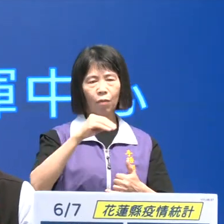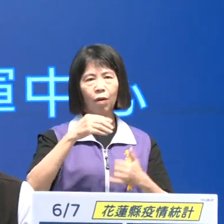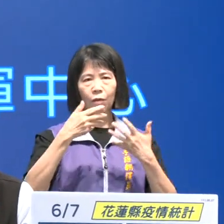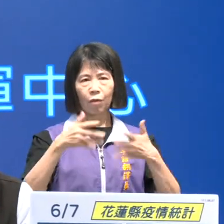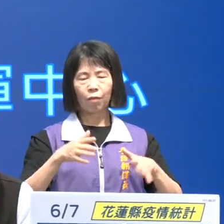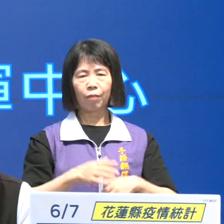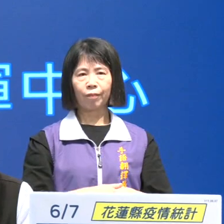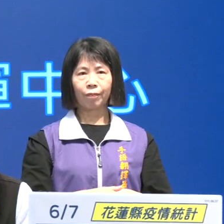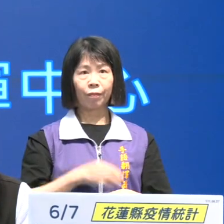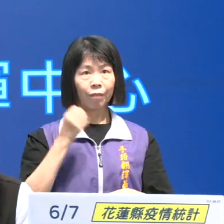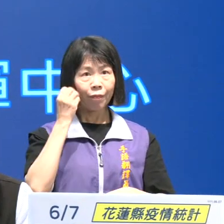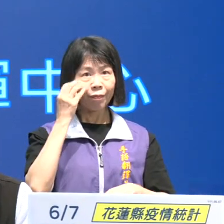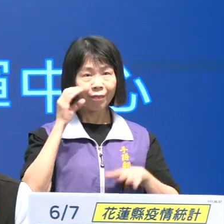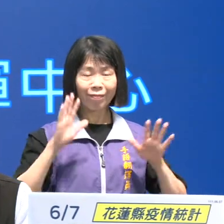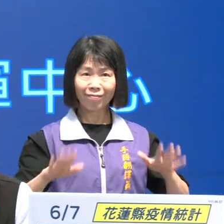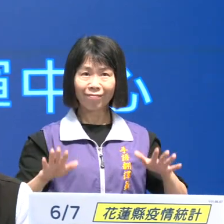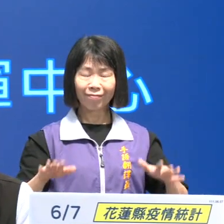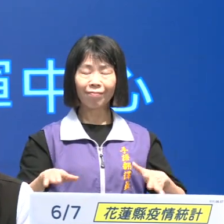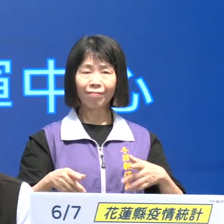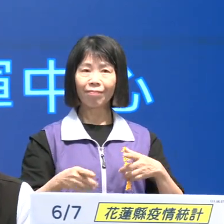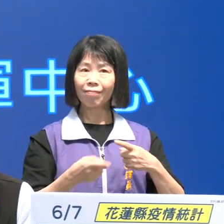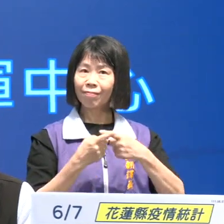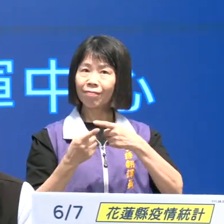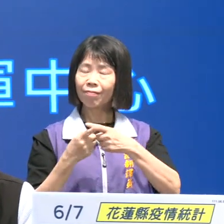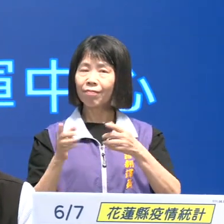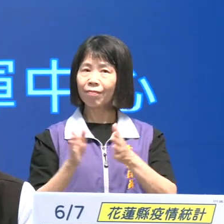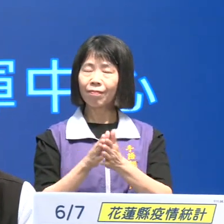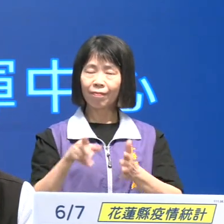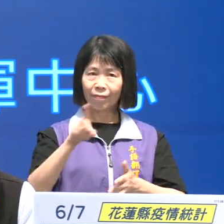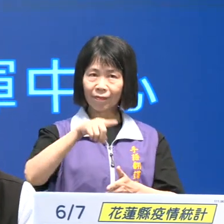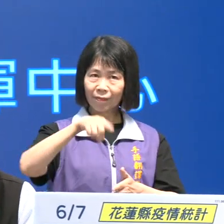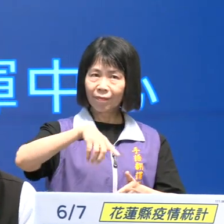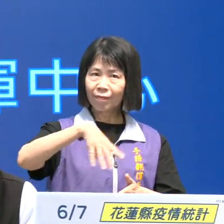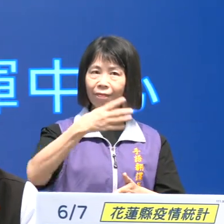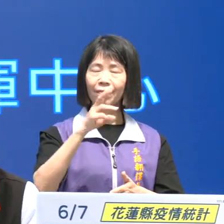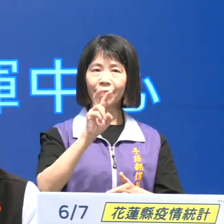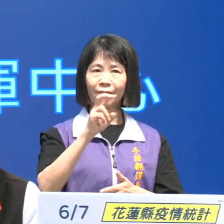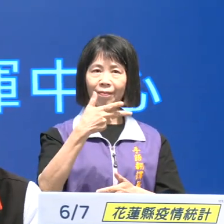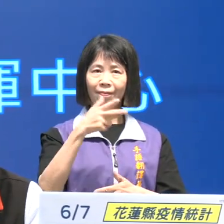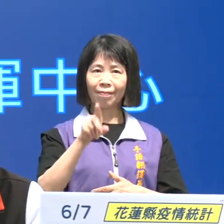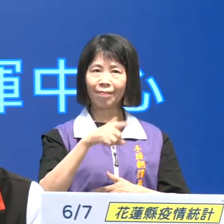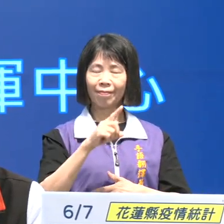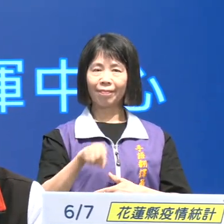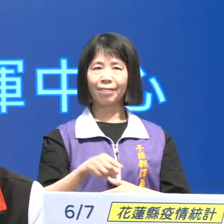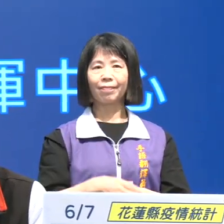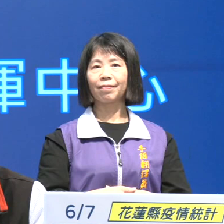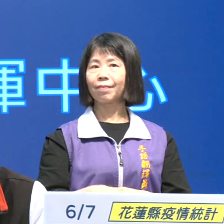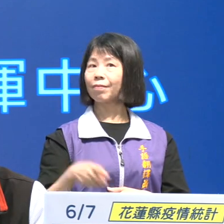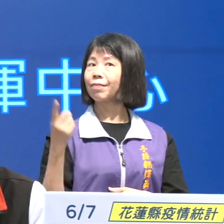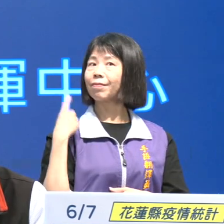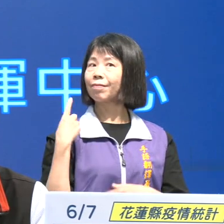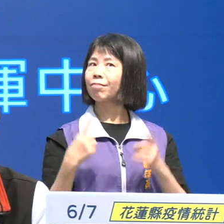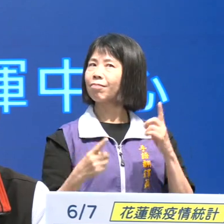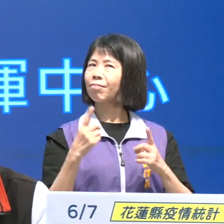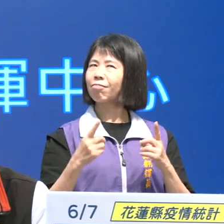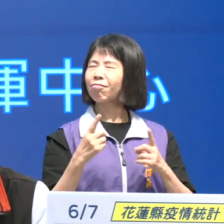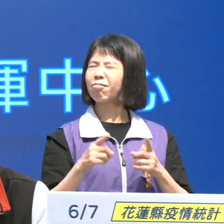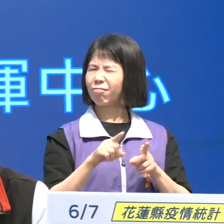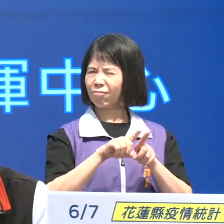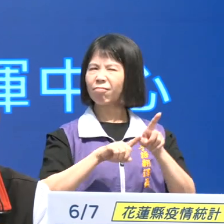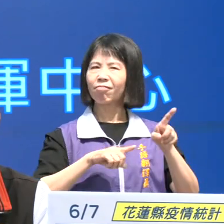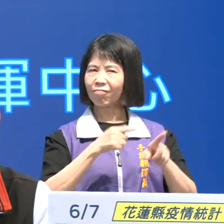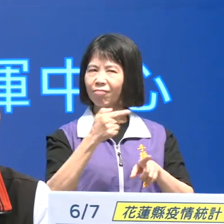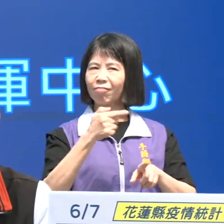的啊，今天的确诊人数是1427人哈。那跟昨天比起来有很大的落